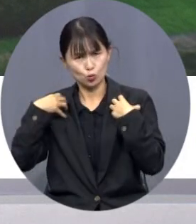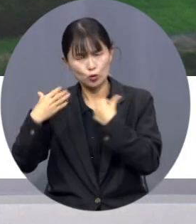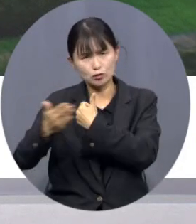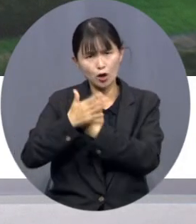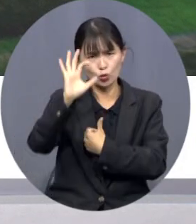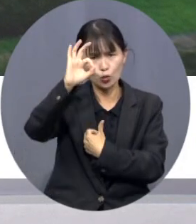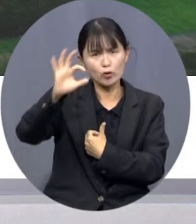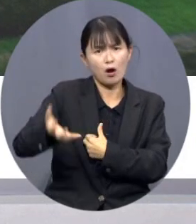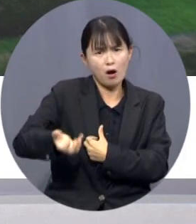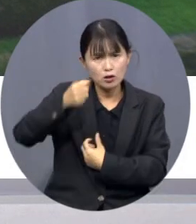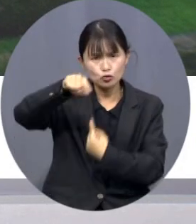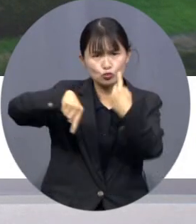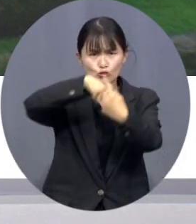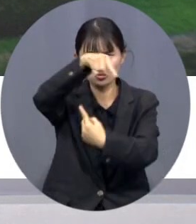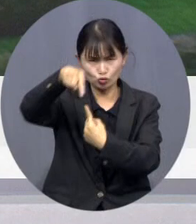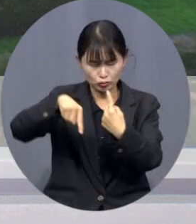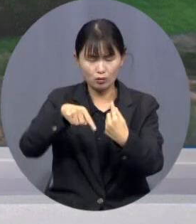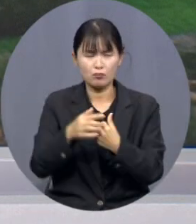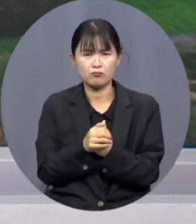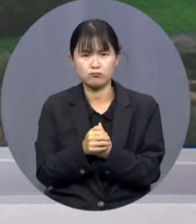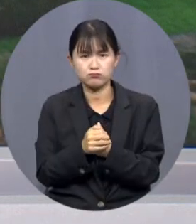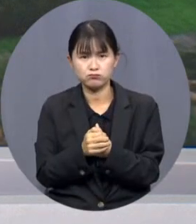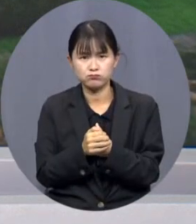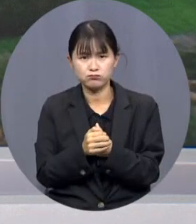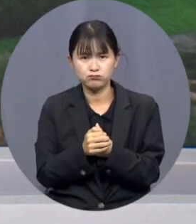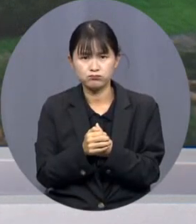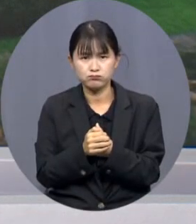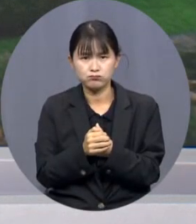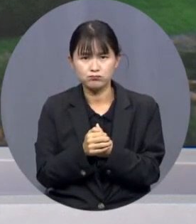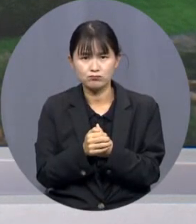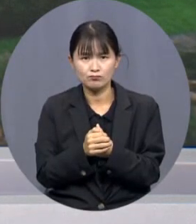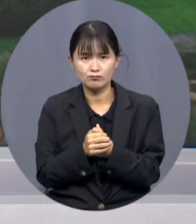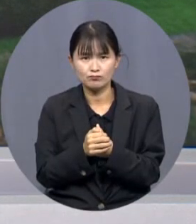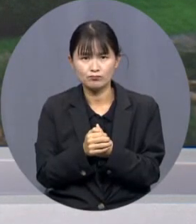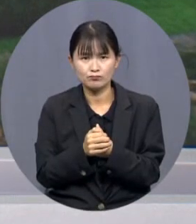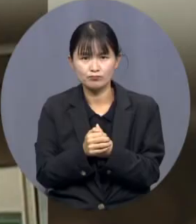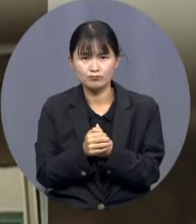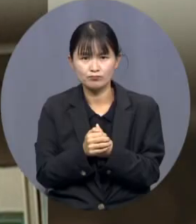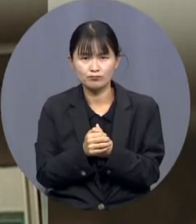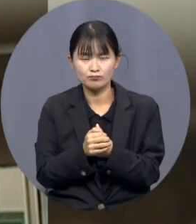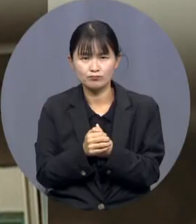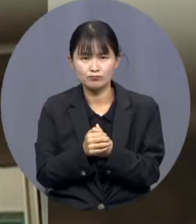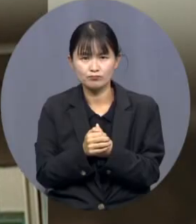돈으로 운영되기 때문입니다. 조인호 기자입니다.